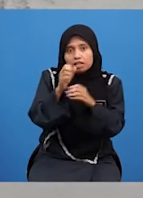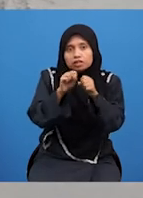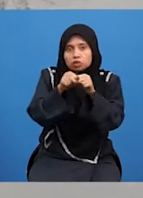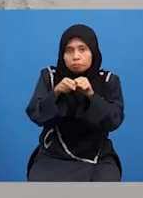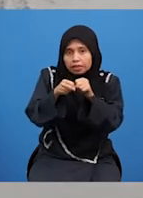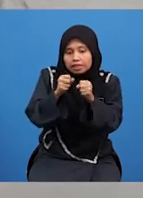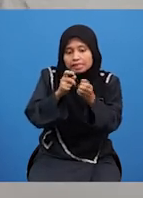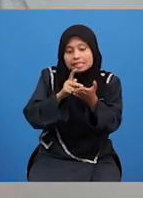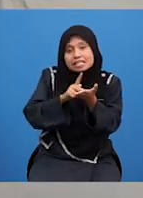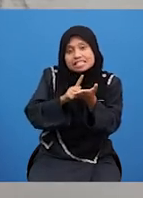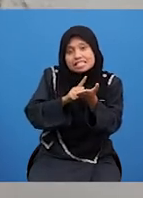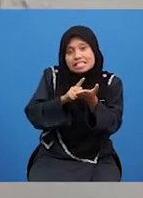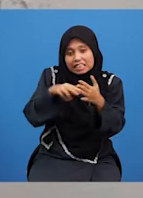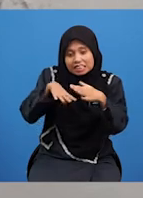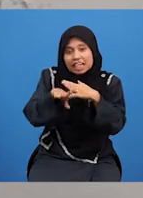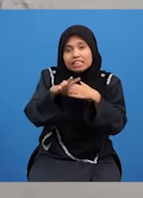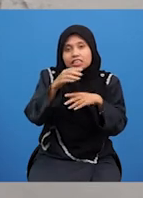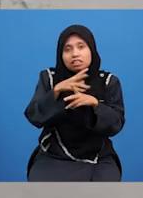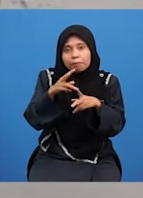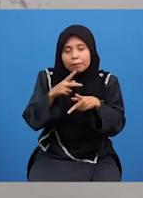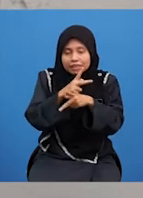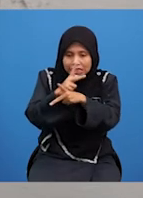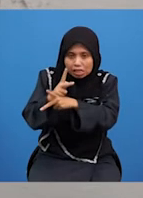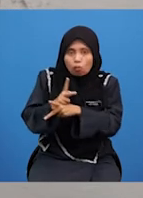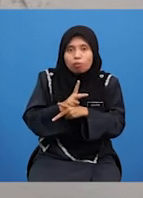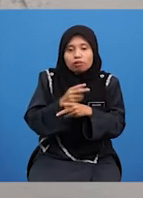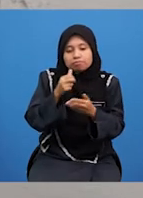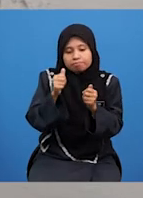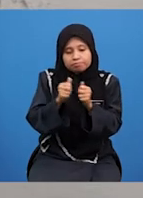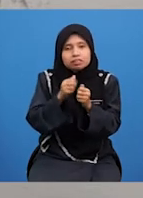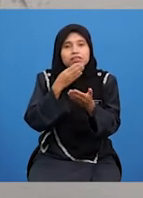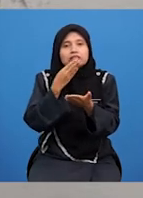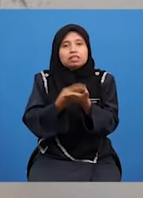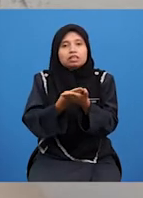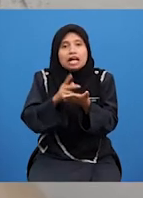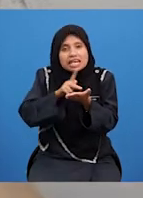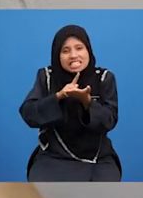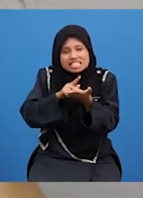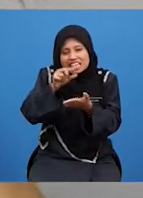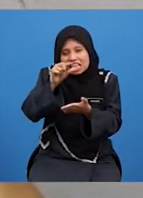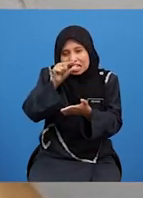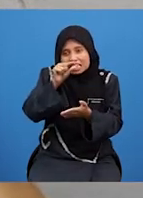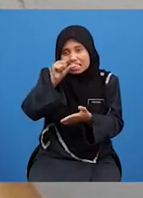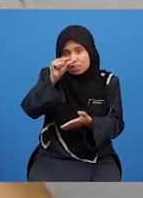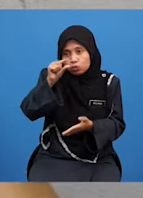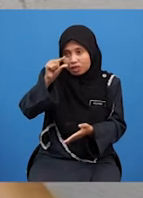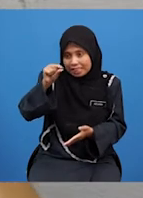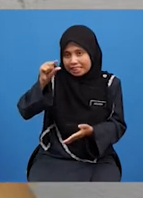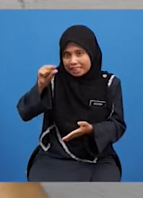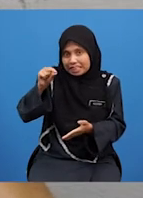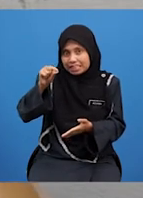agar kesan jalinan dapat divisualkan dengan baik. Kesan kedutan dan beralun pada